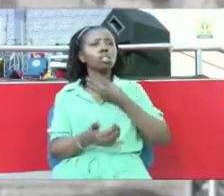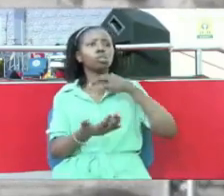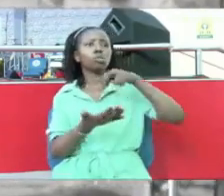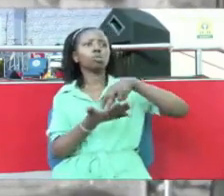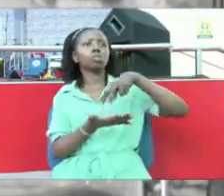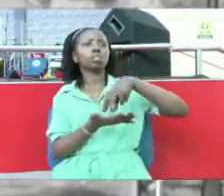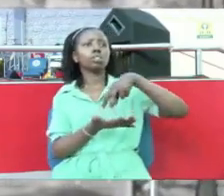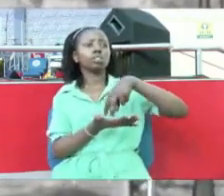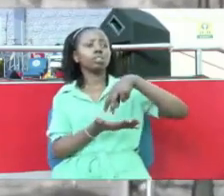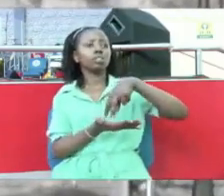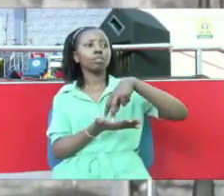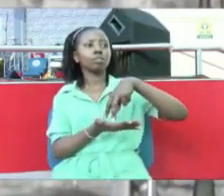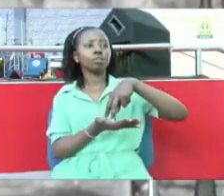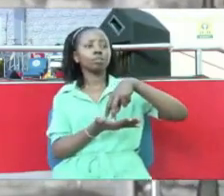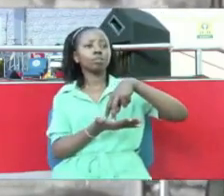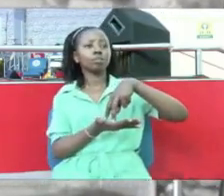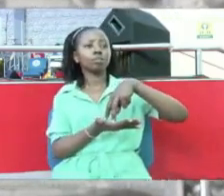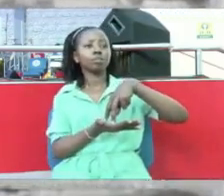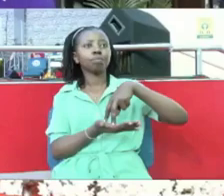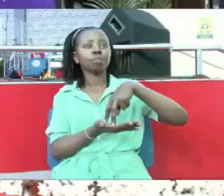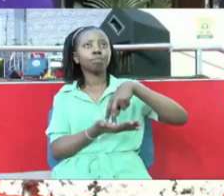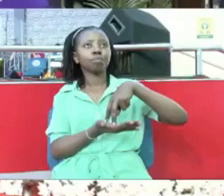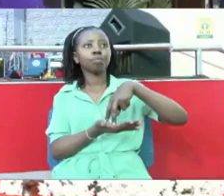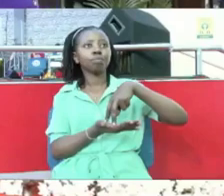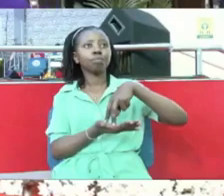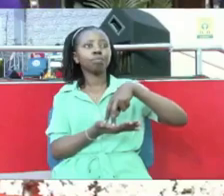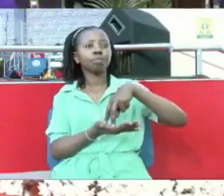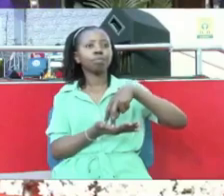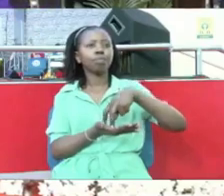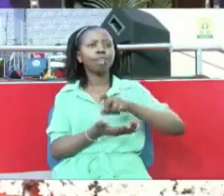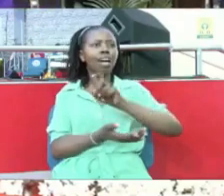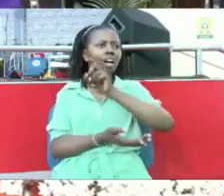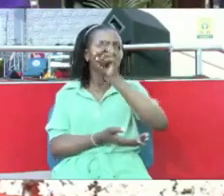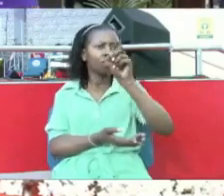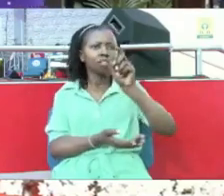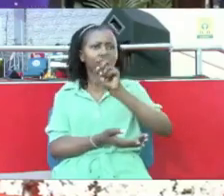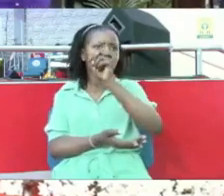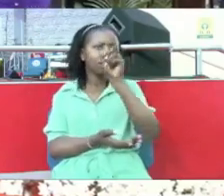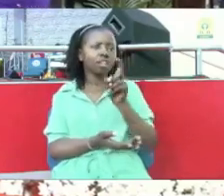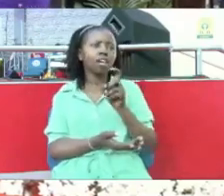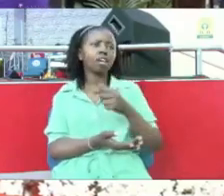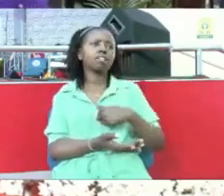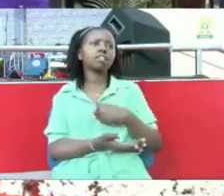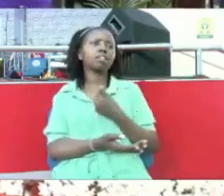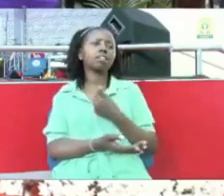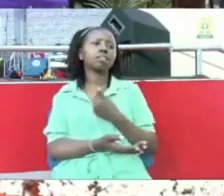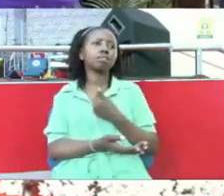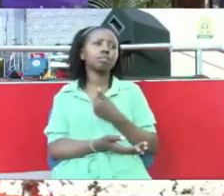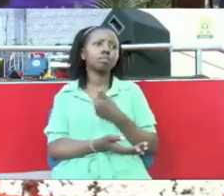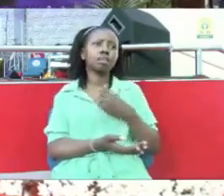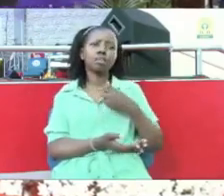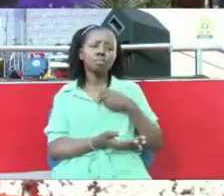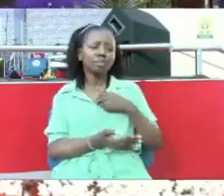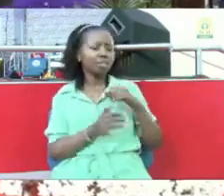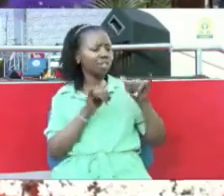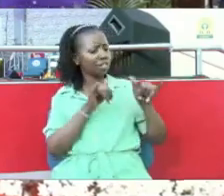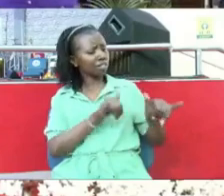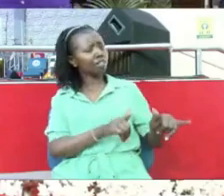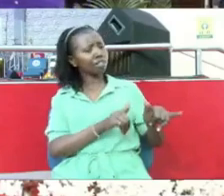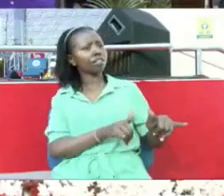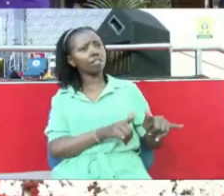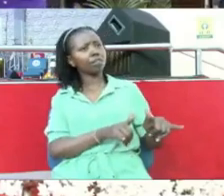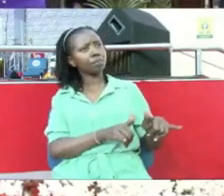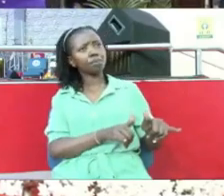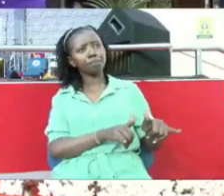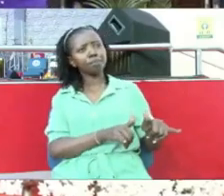Nataka tukaweze kuinuka. And ask yourself. Na ukajiulize. Have I been lingering? Kujiuliza ya